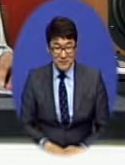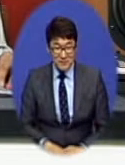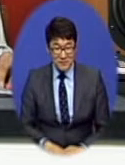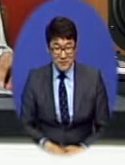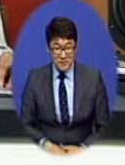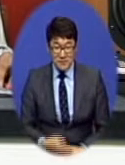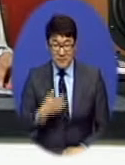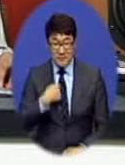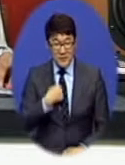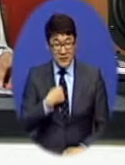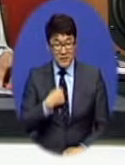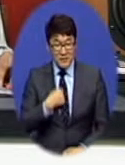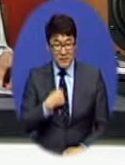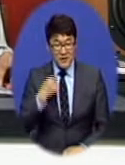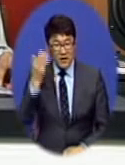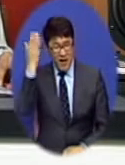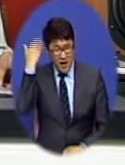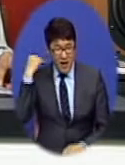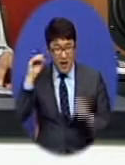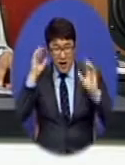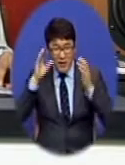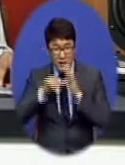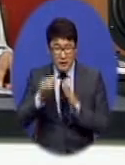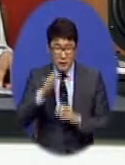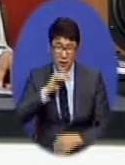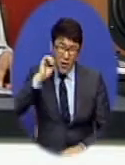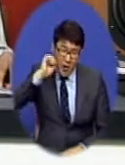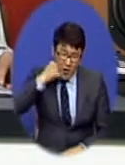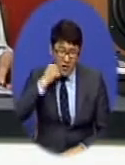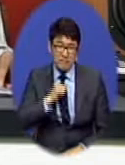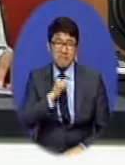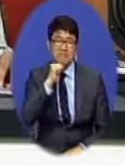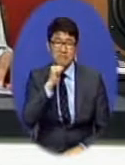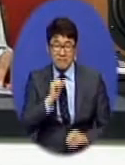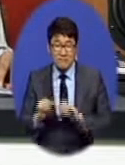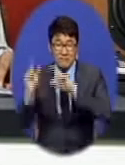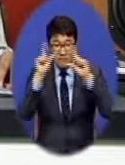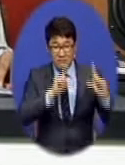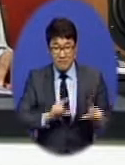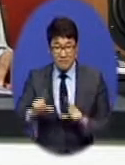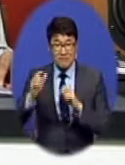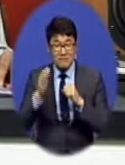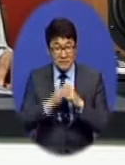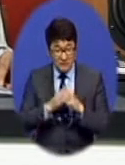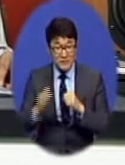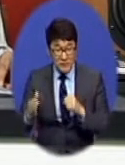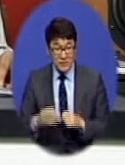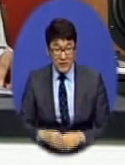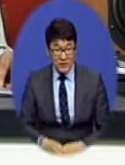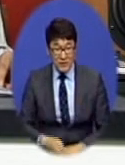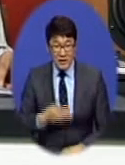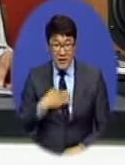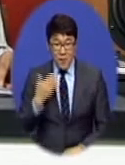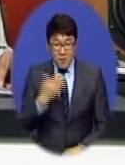제가 어렸을 때부터 어렵게 살았어요. 그러다 보니까 자손님 쪽에 그 내